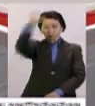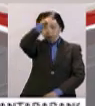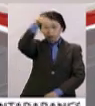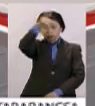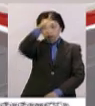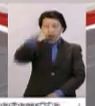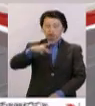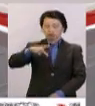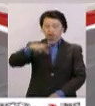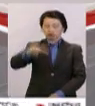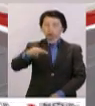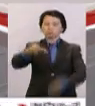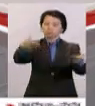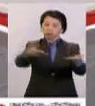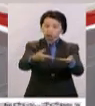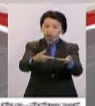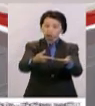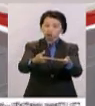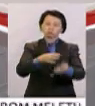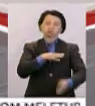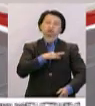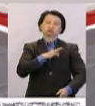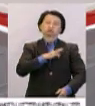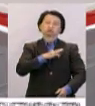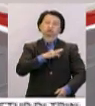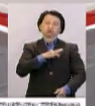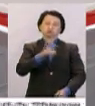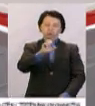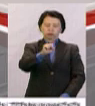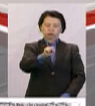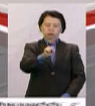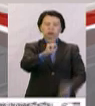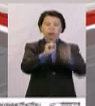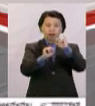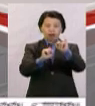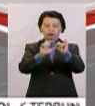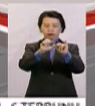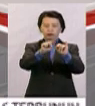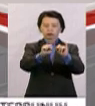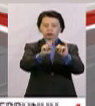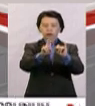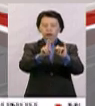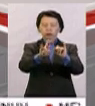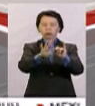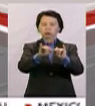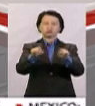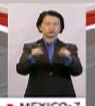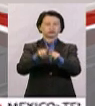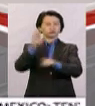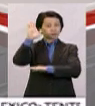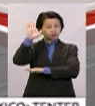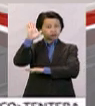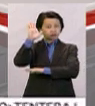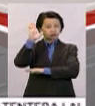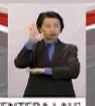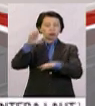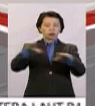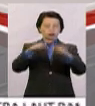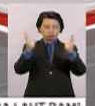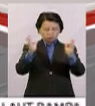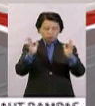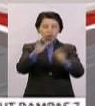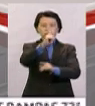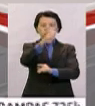Kerajaan Pakatan Harapan memperkenal skim Sukarela Insentif Suri atau AISuri selaras manifesto yang dijanjikan untuk dilaksana dalam